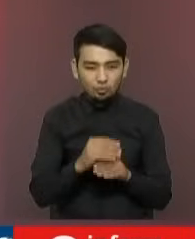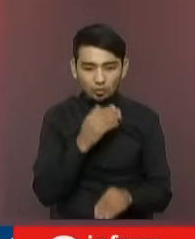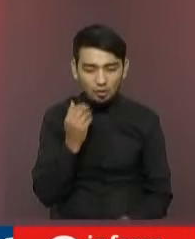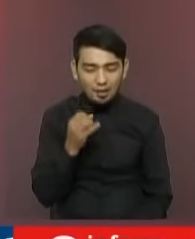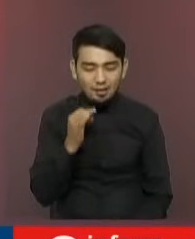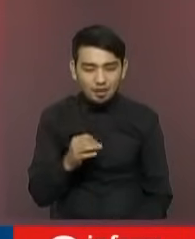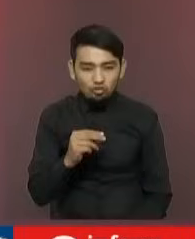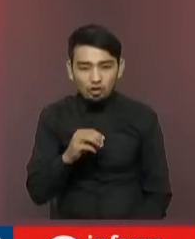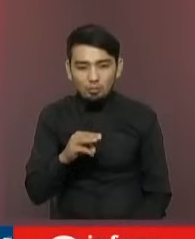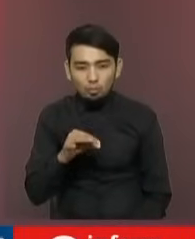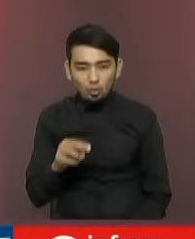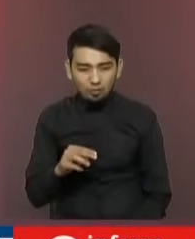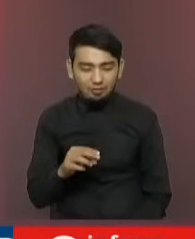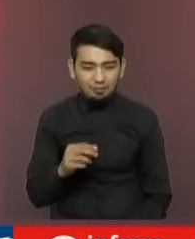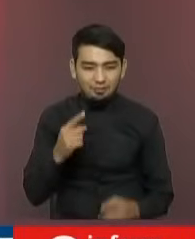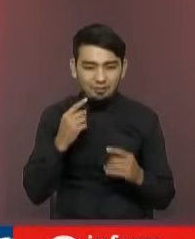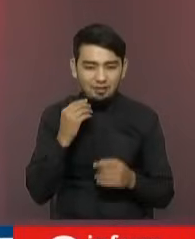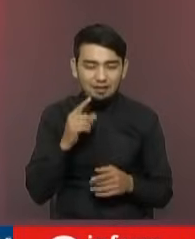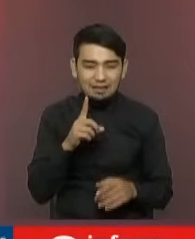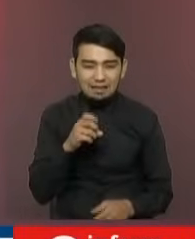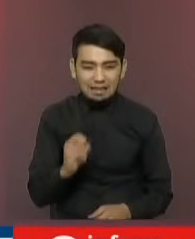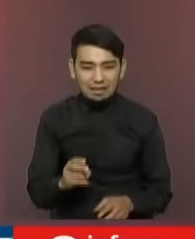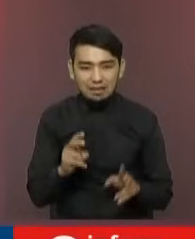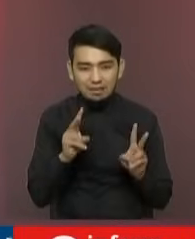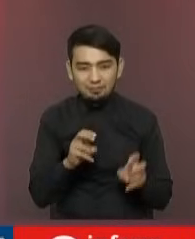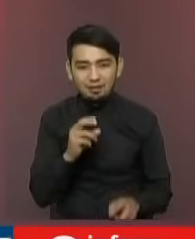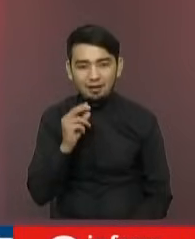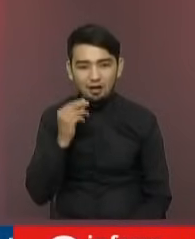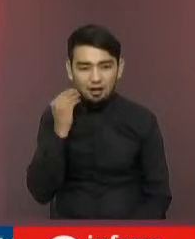торговая марка «Чемпион» получила знак качества «Безупречно»